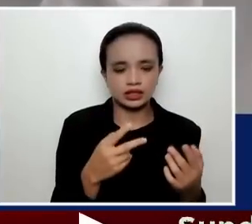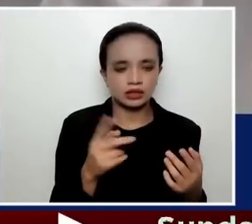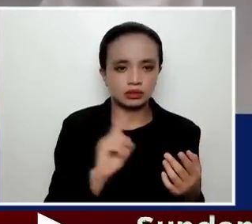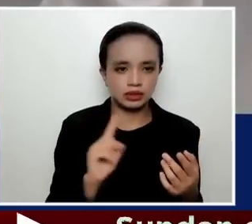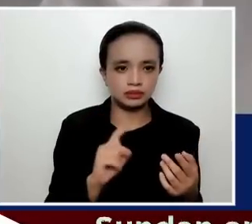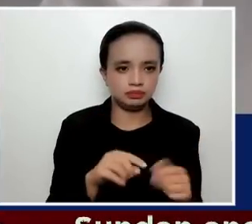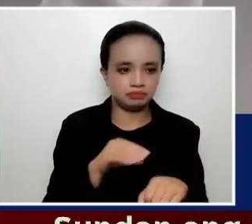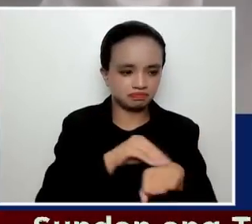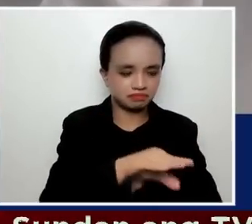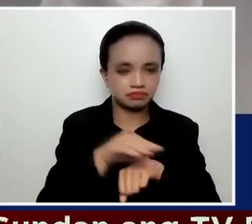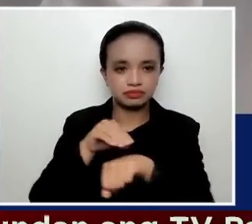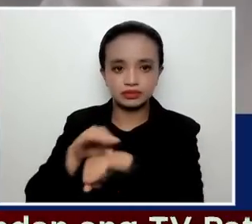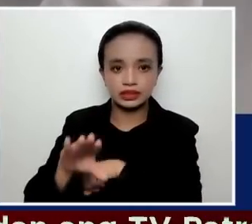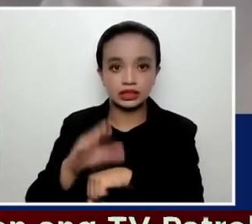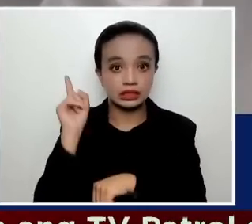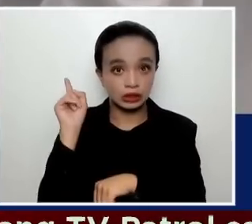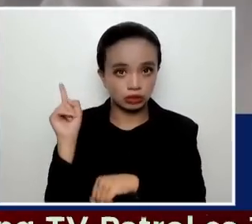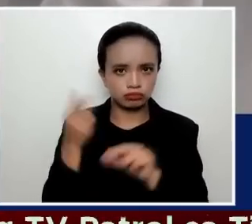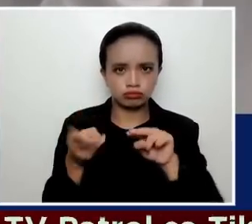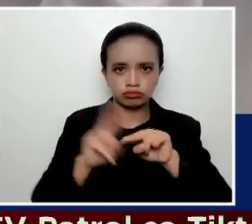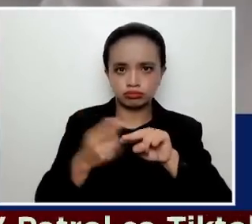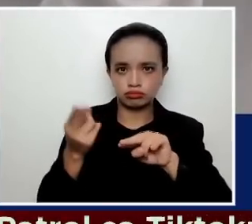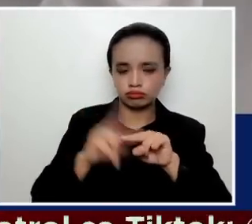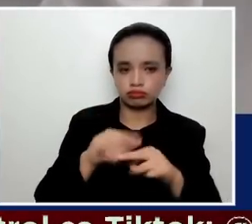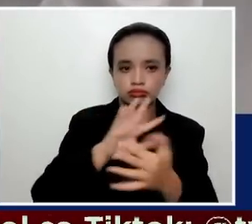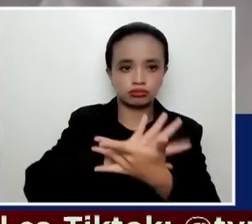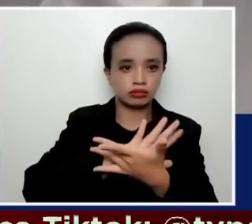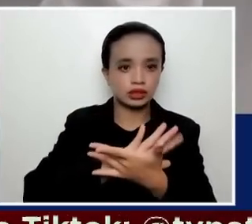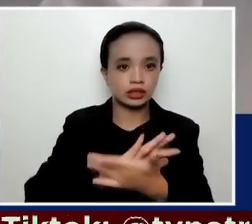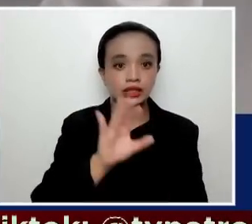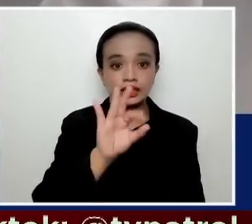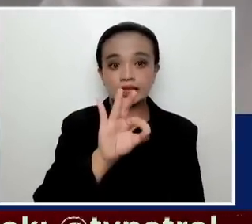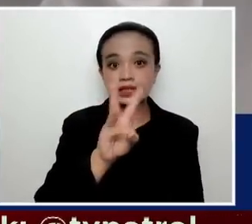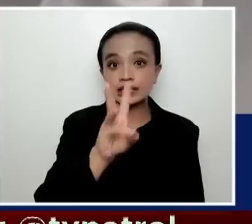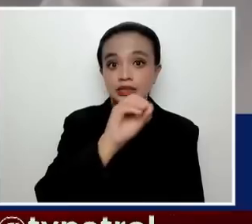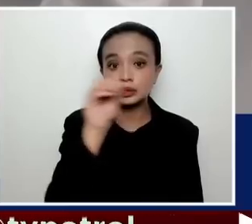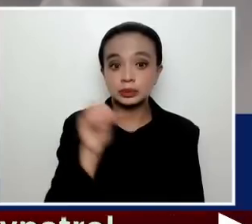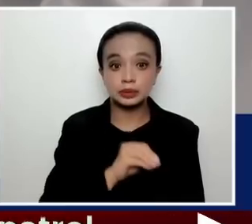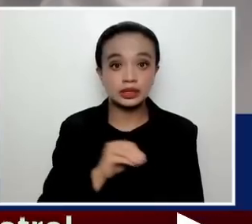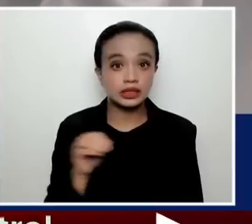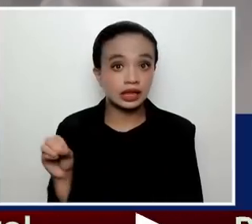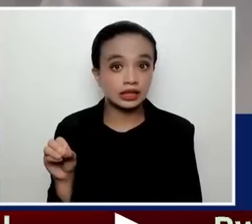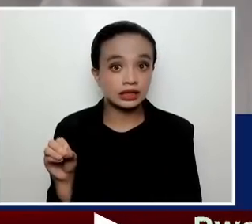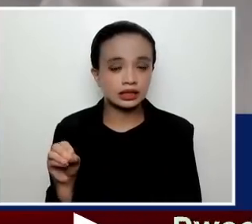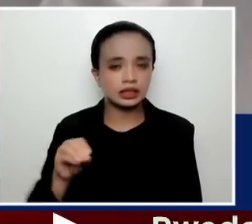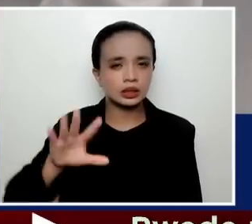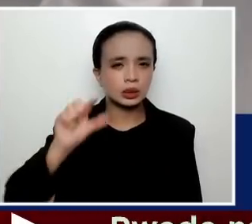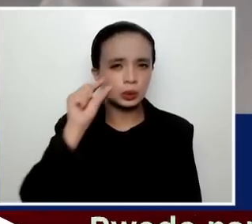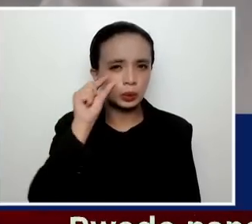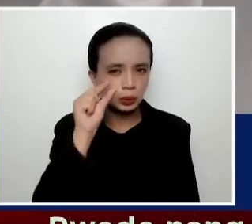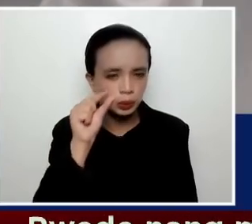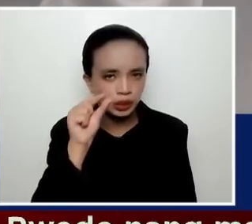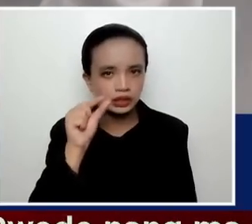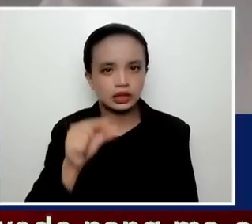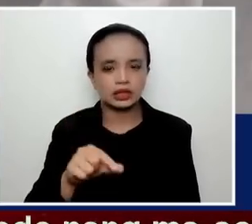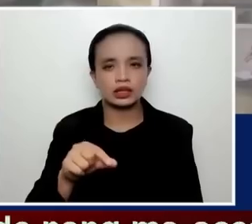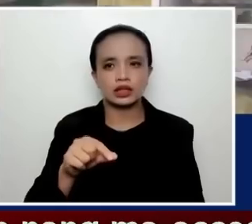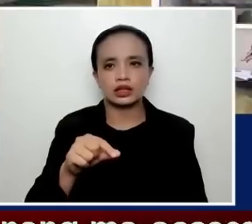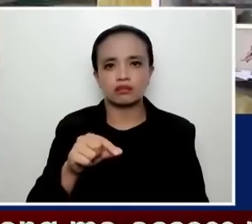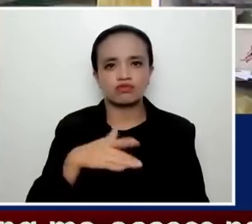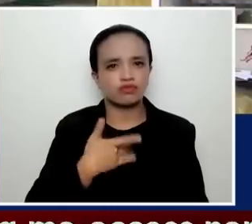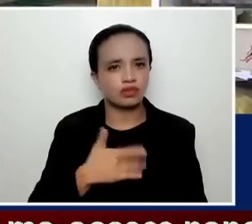tumataas ang bilang ng mga kaso, ayon sa DOH, 96% ng mga ito ay mild, asymptomatic at moderate